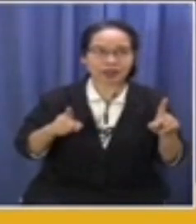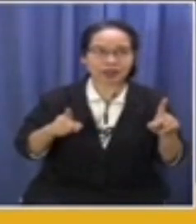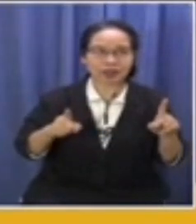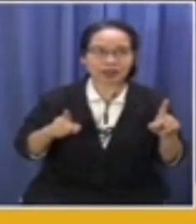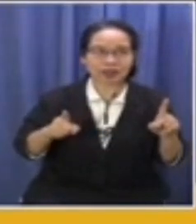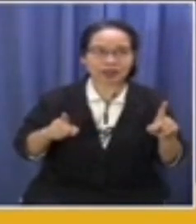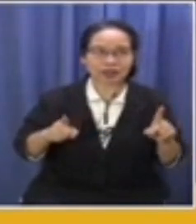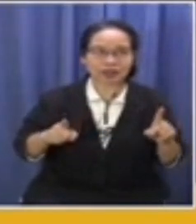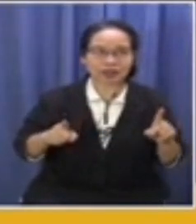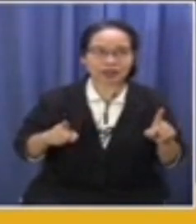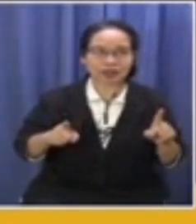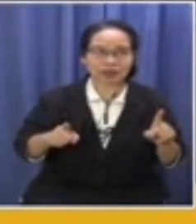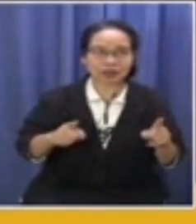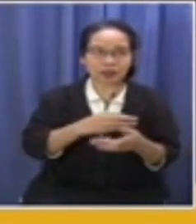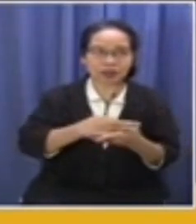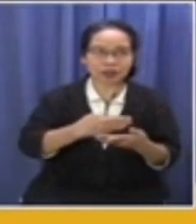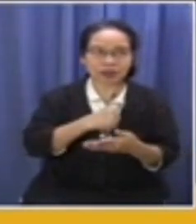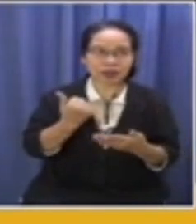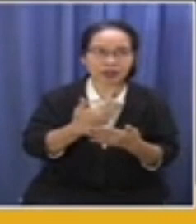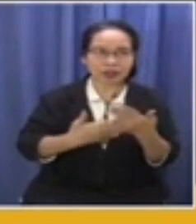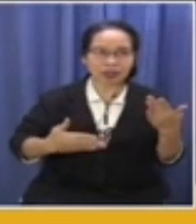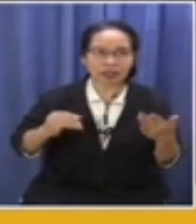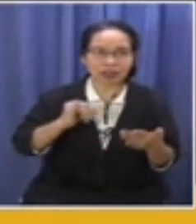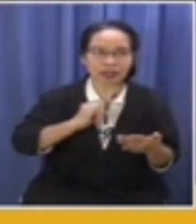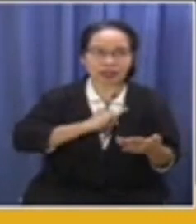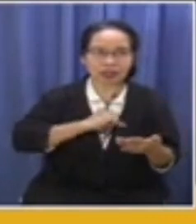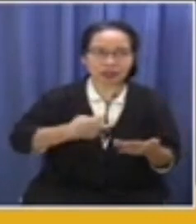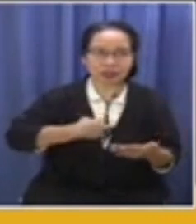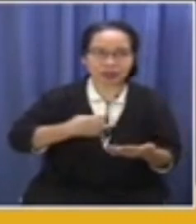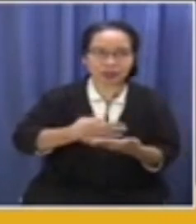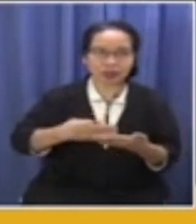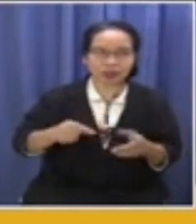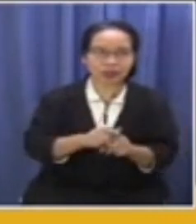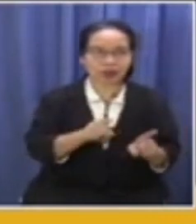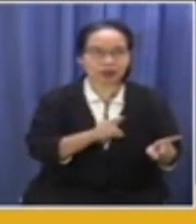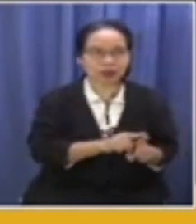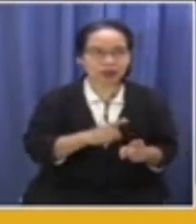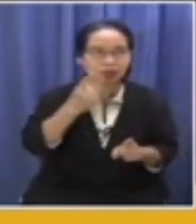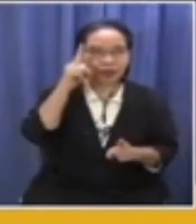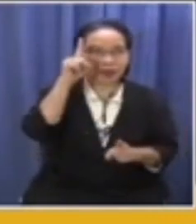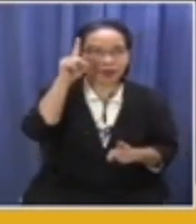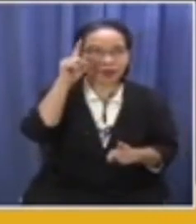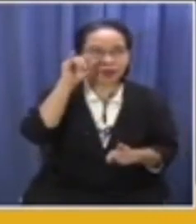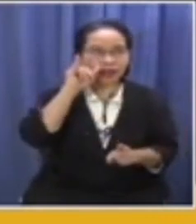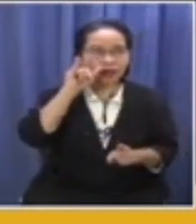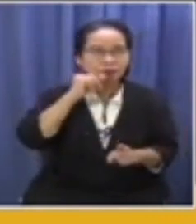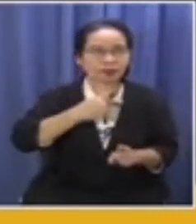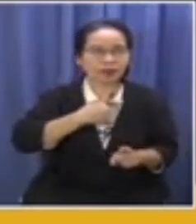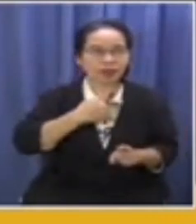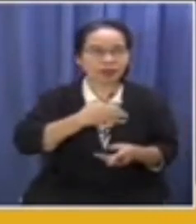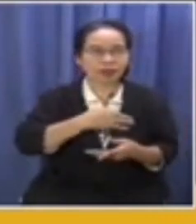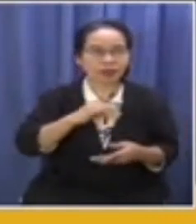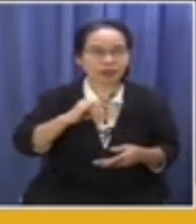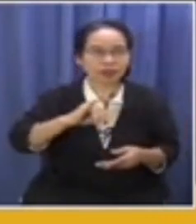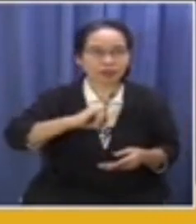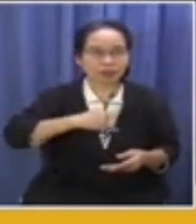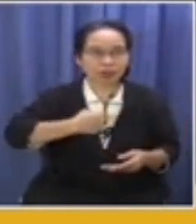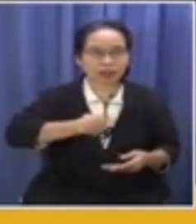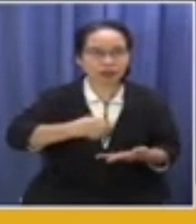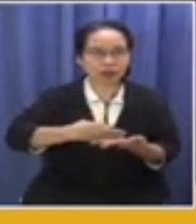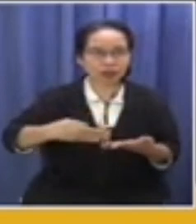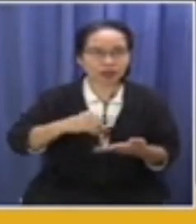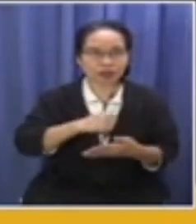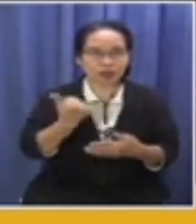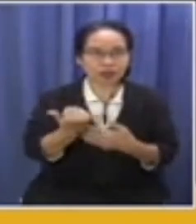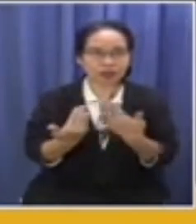inyong pinatatawad ng anuman ay pinatatawad ko rin naman sapagkat ang aking ipinatawad naman